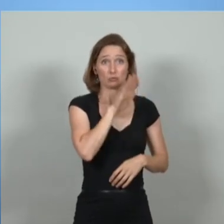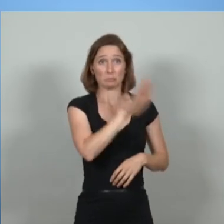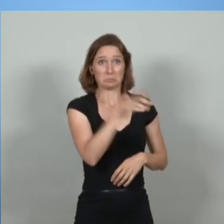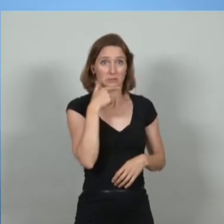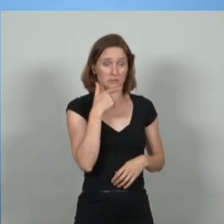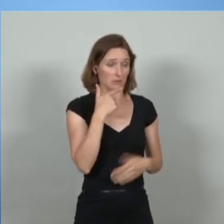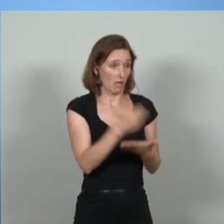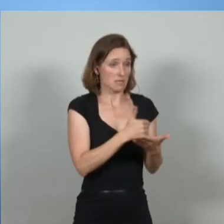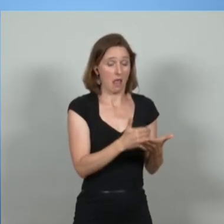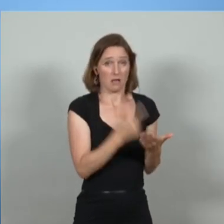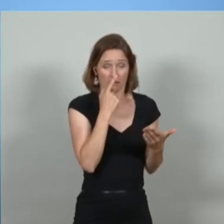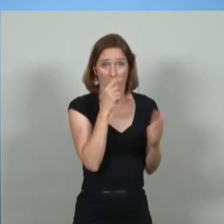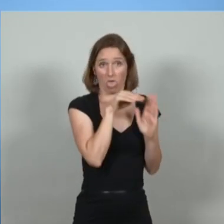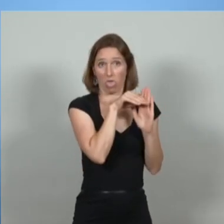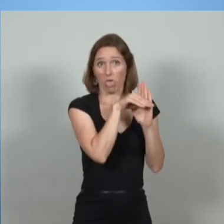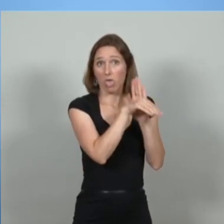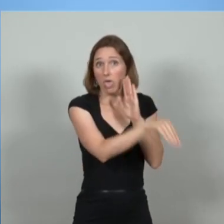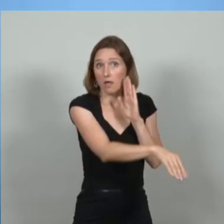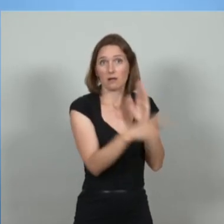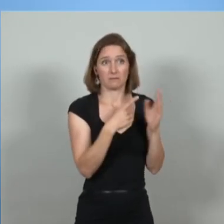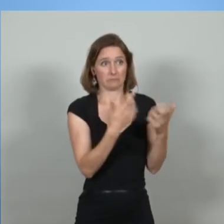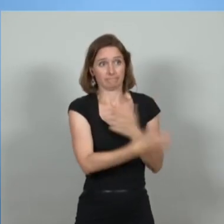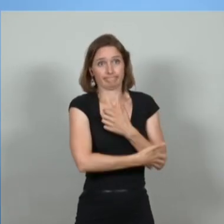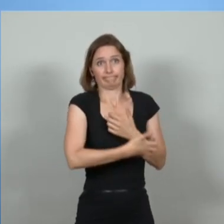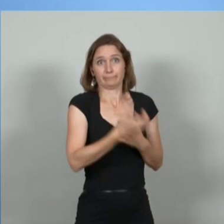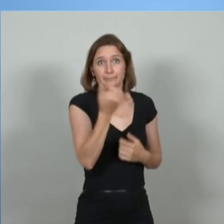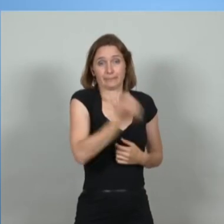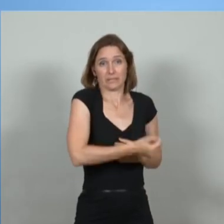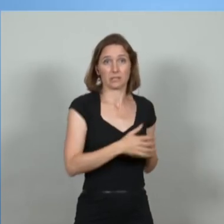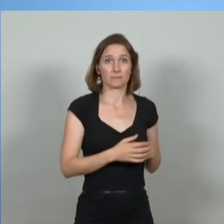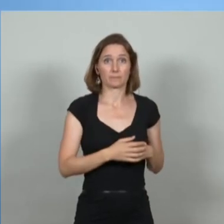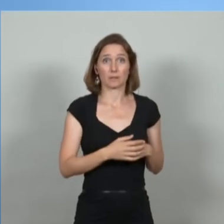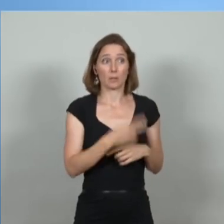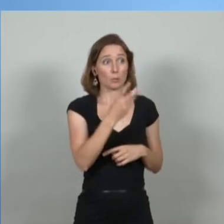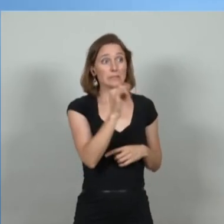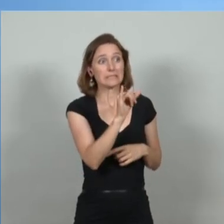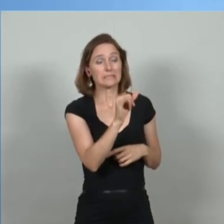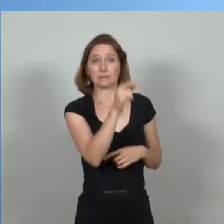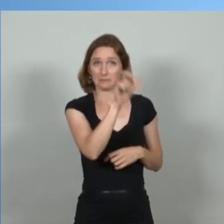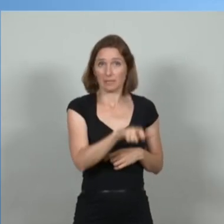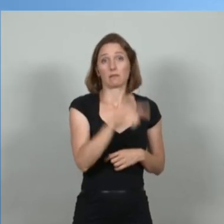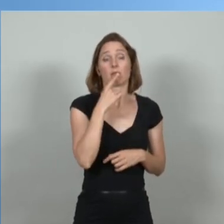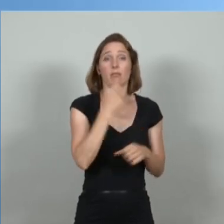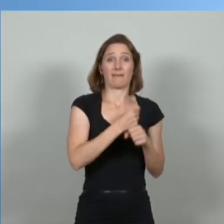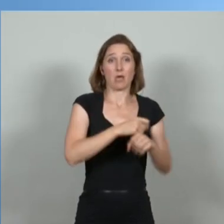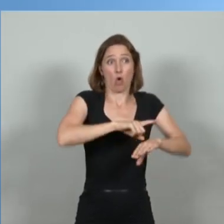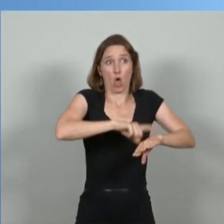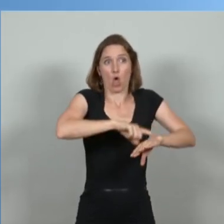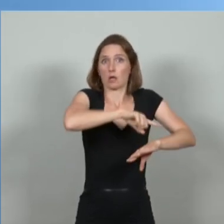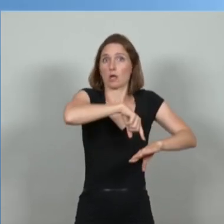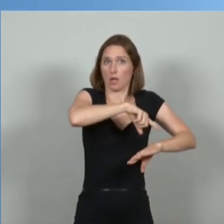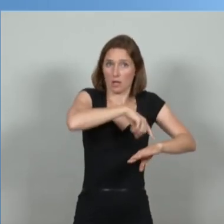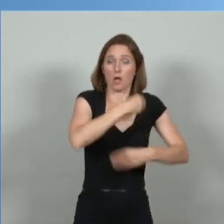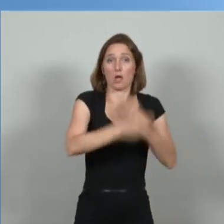les premiers échelons les temps partiels les agents horaires et souvent en conséquence les femmes les grises